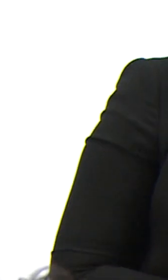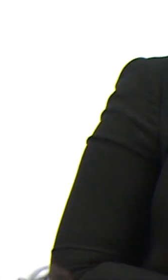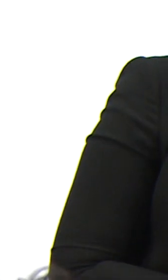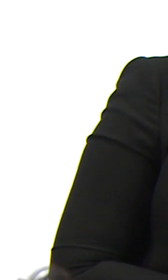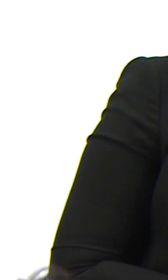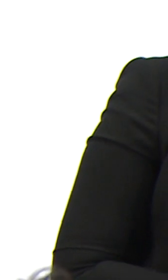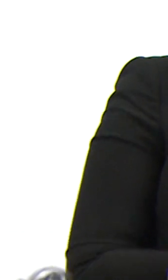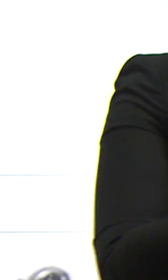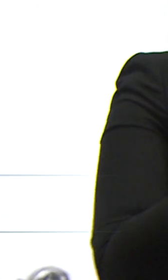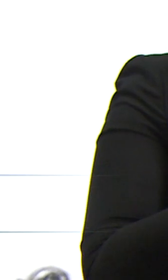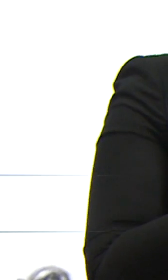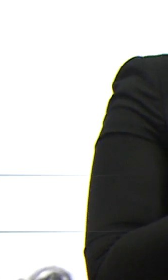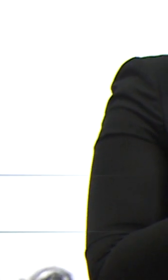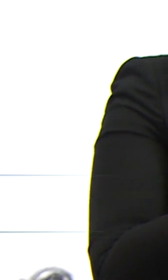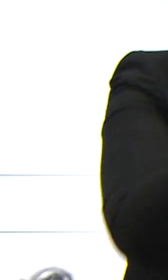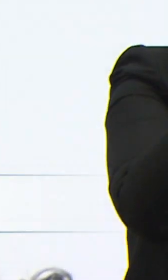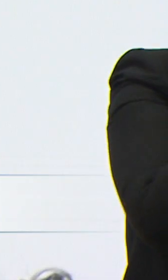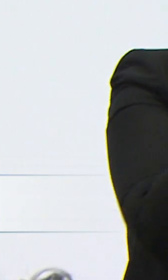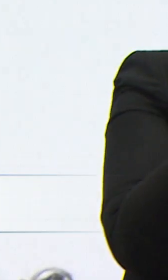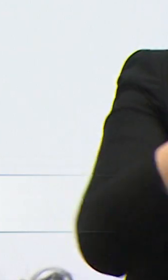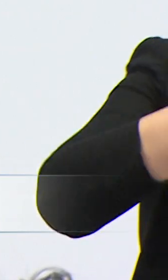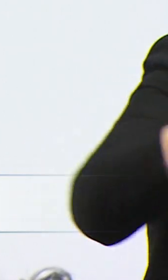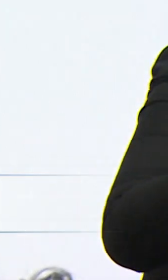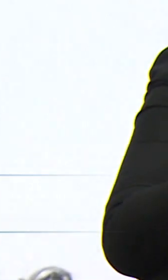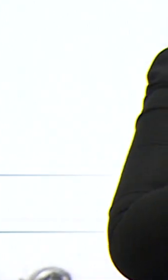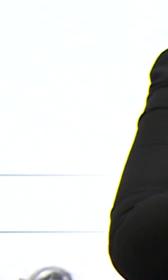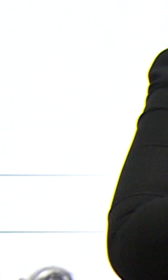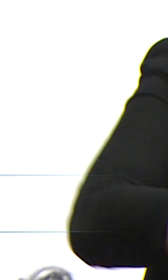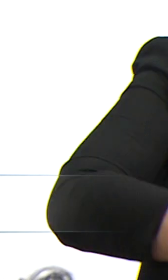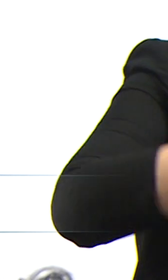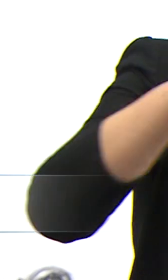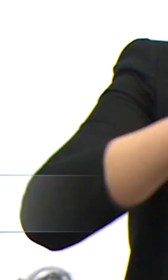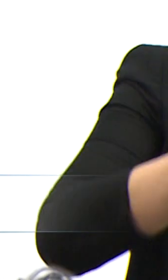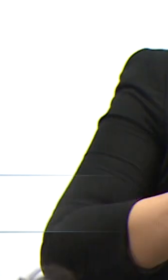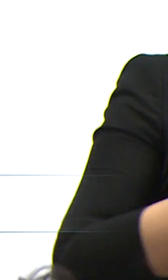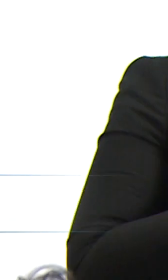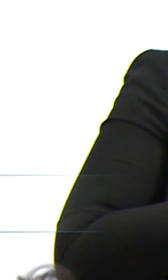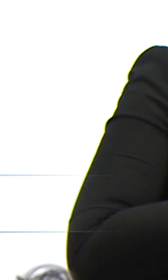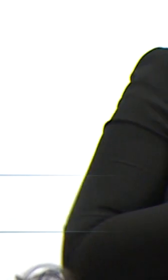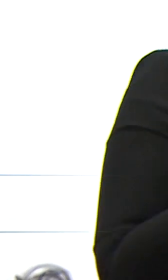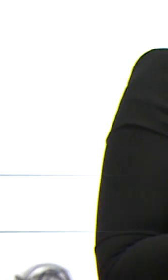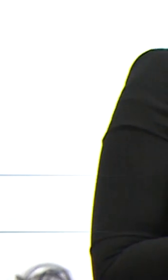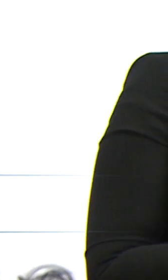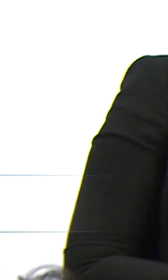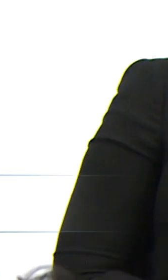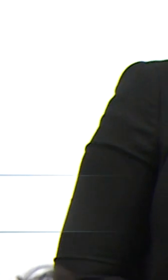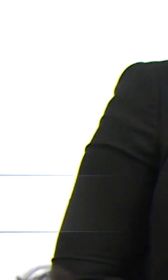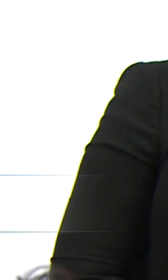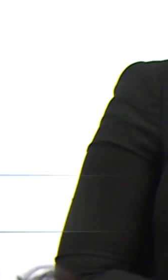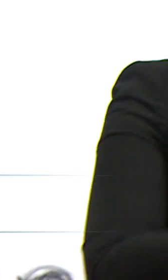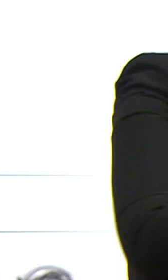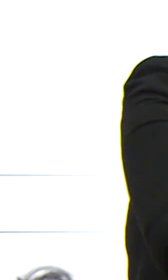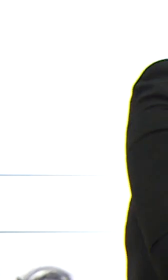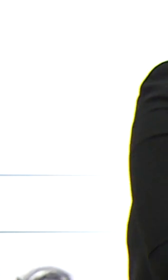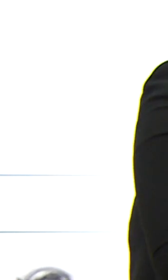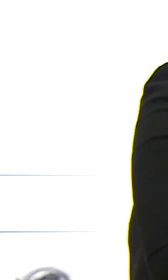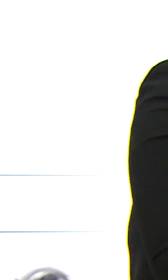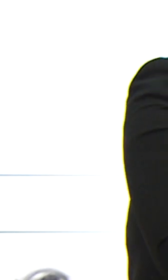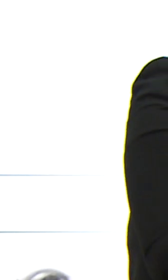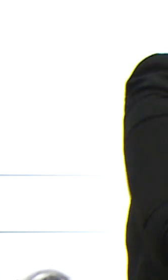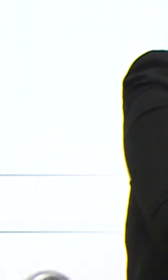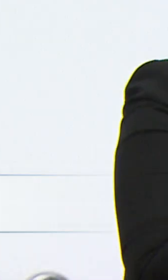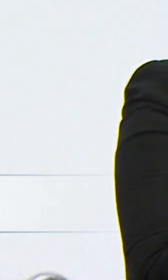대규모 확진자 증가가 우려되는 매우 엄중한 상황입니다. 대구 지역과 같은 비율로